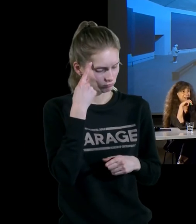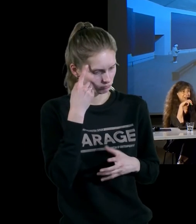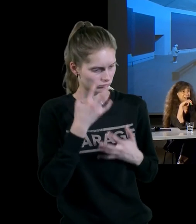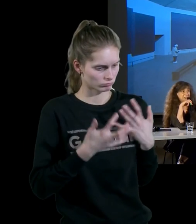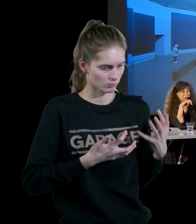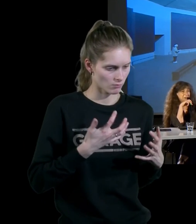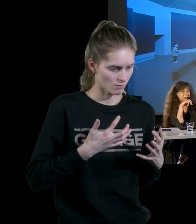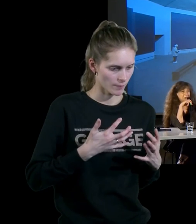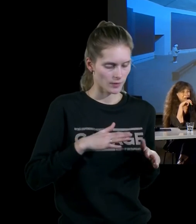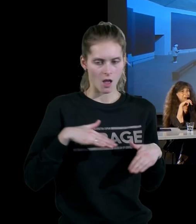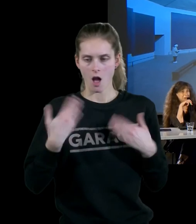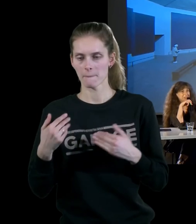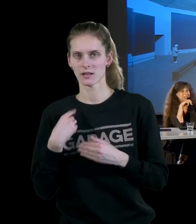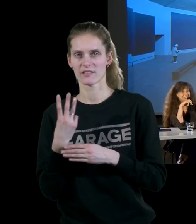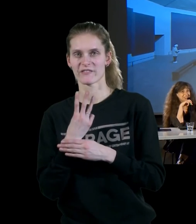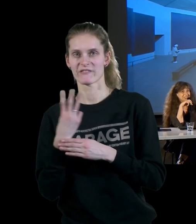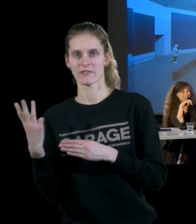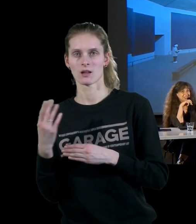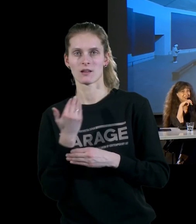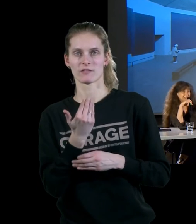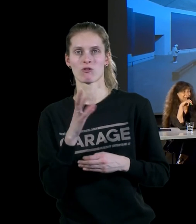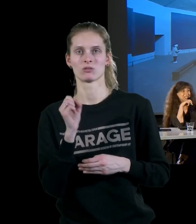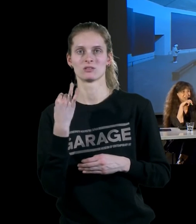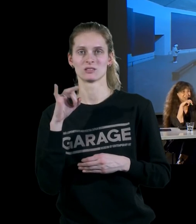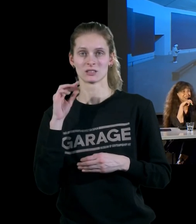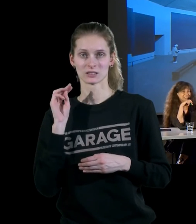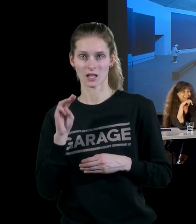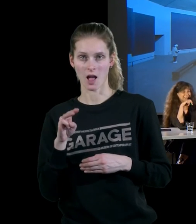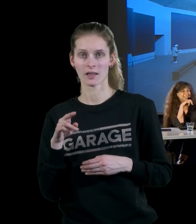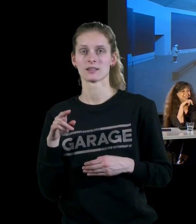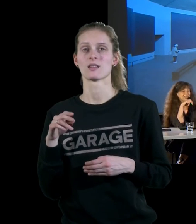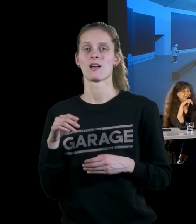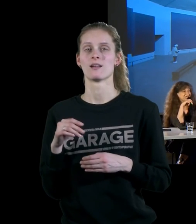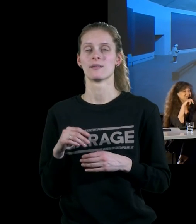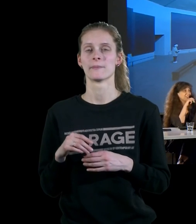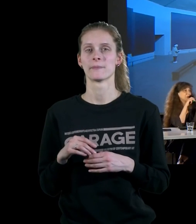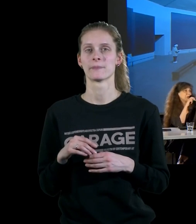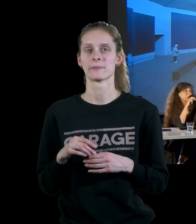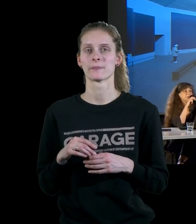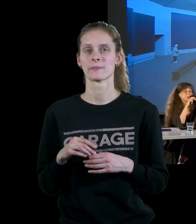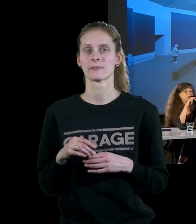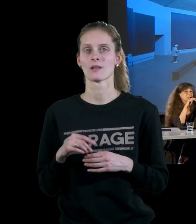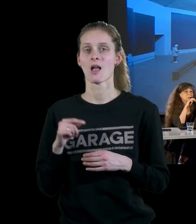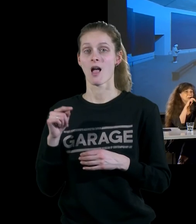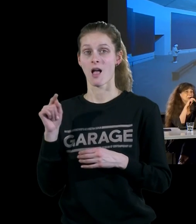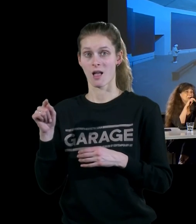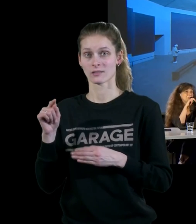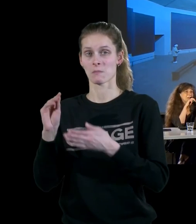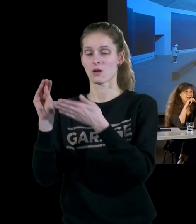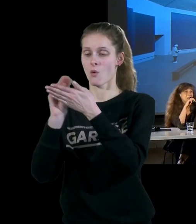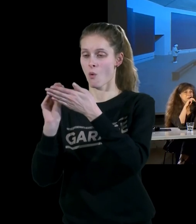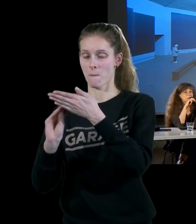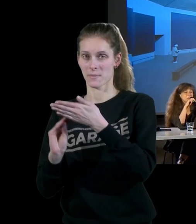сайте текст «Доминик Доминил», заказчица и инициаторша этой идеи, которая описывает живопись